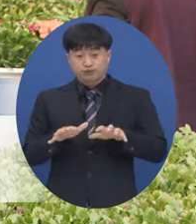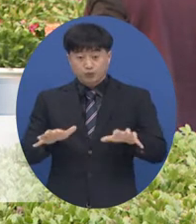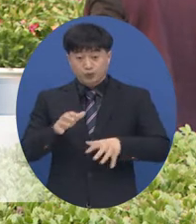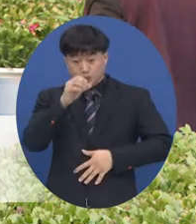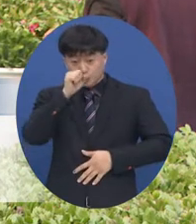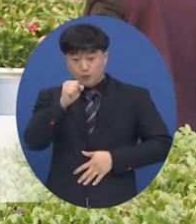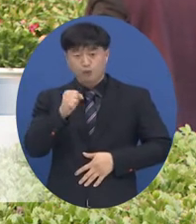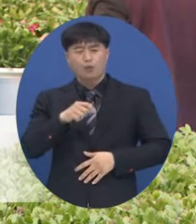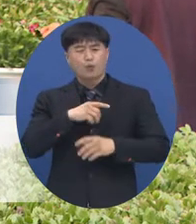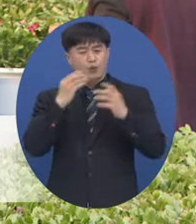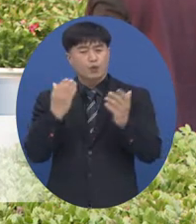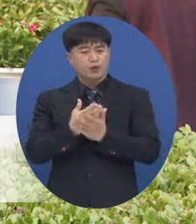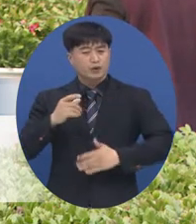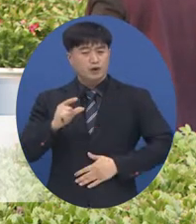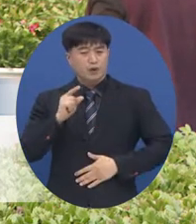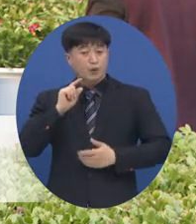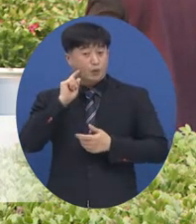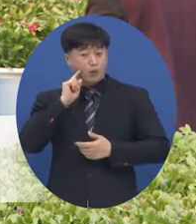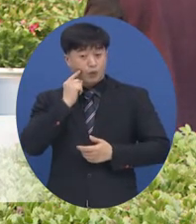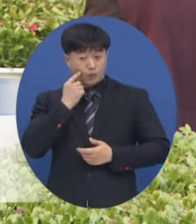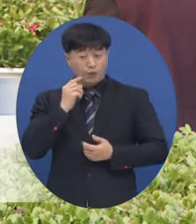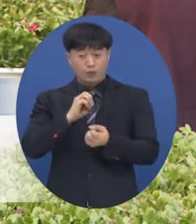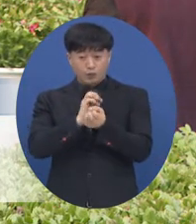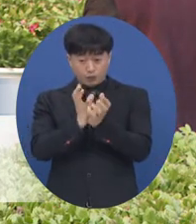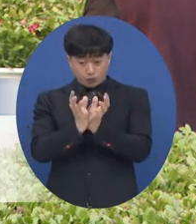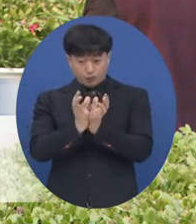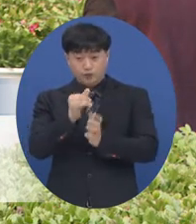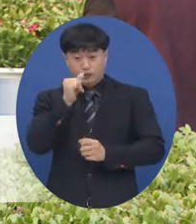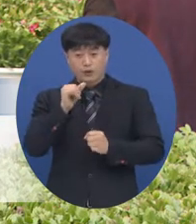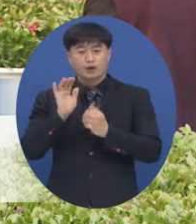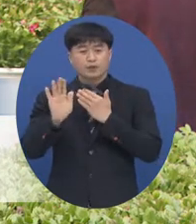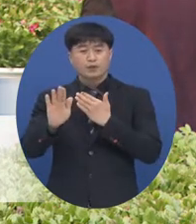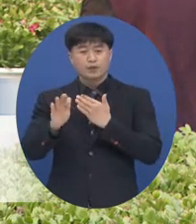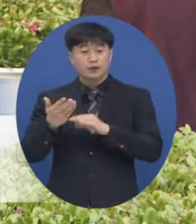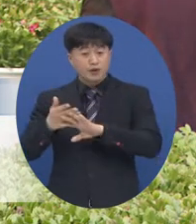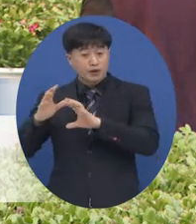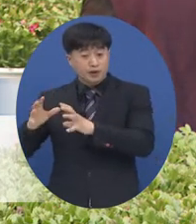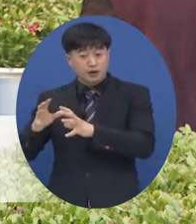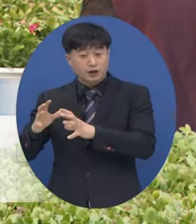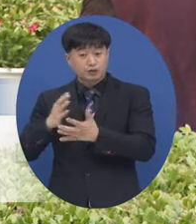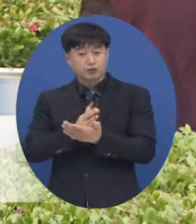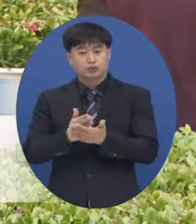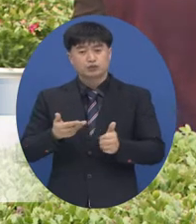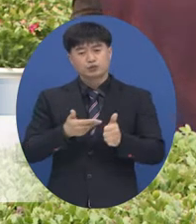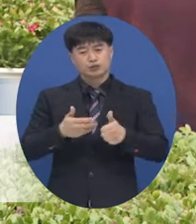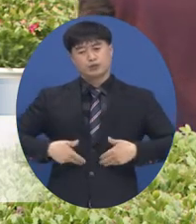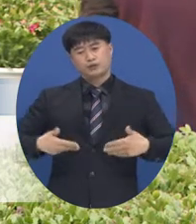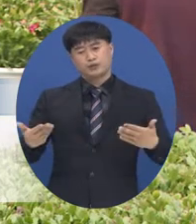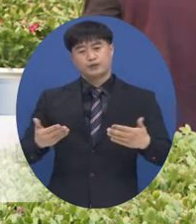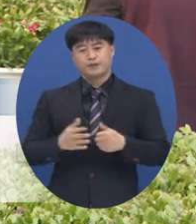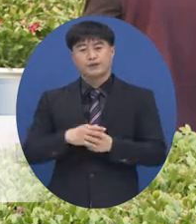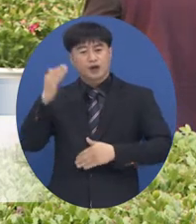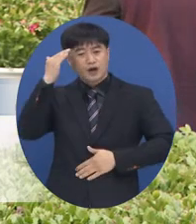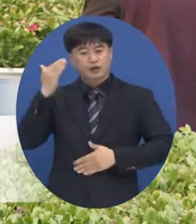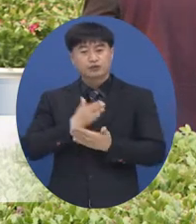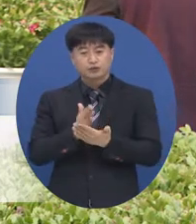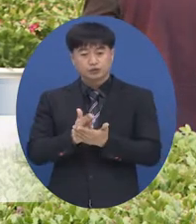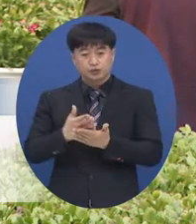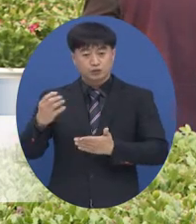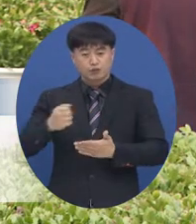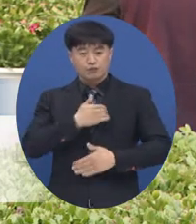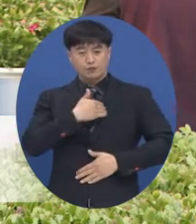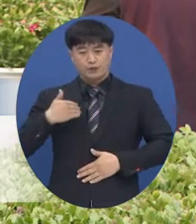강에서 먹고 또 아름다웠고 앞으로는 뭐 외국 풍경을 개별 걸 필요가 없을 것 같습니다 우리나라 풍동 가지고도